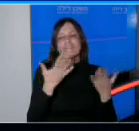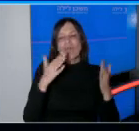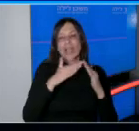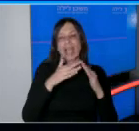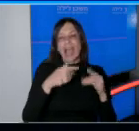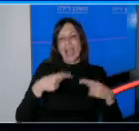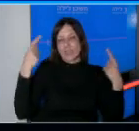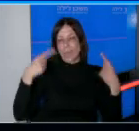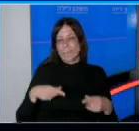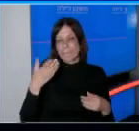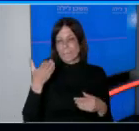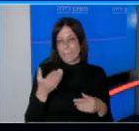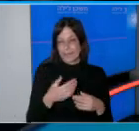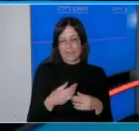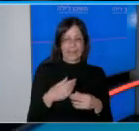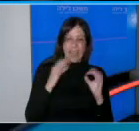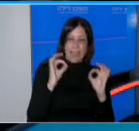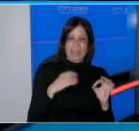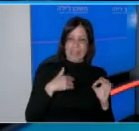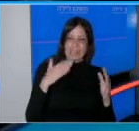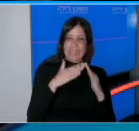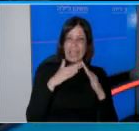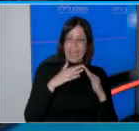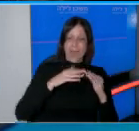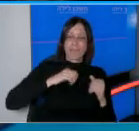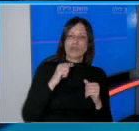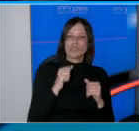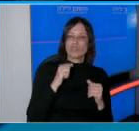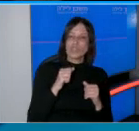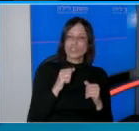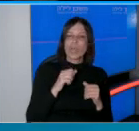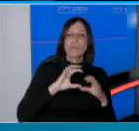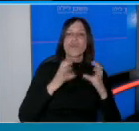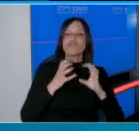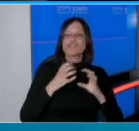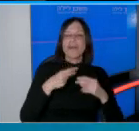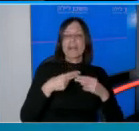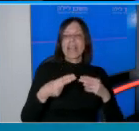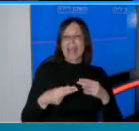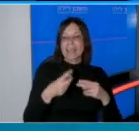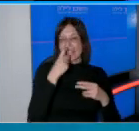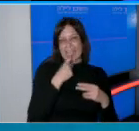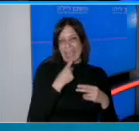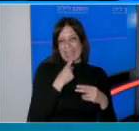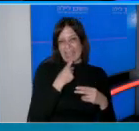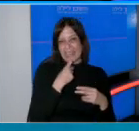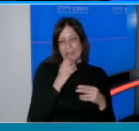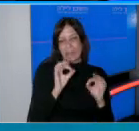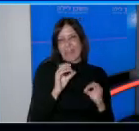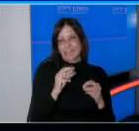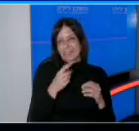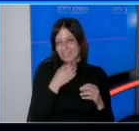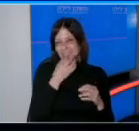היום? האמת שאני גרה במושב, מושב ליד קריית גת, זה לא קשור לים. ממש ליד